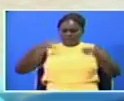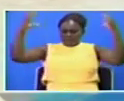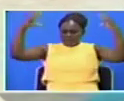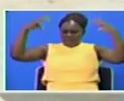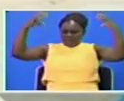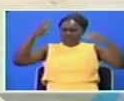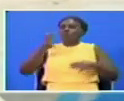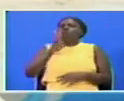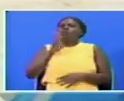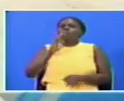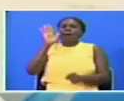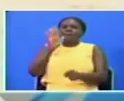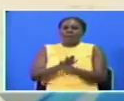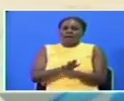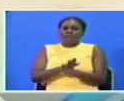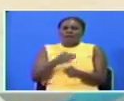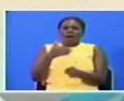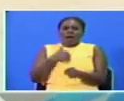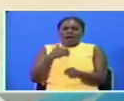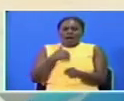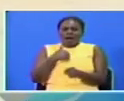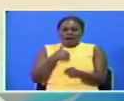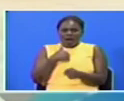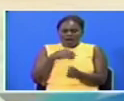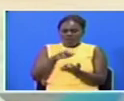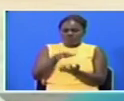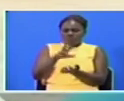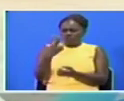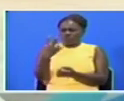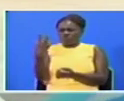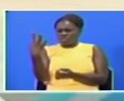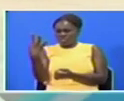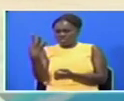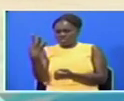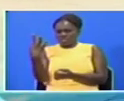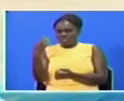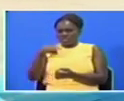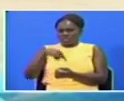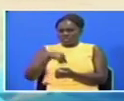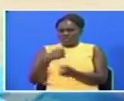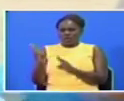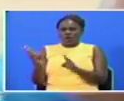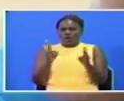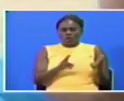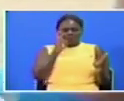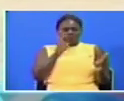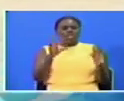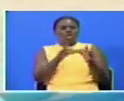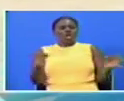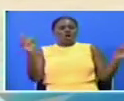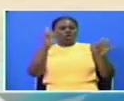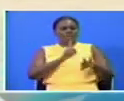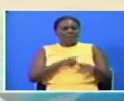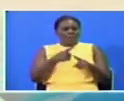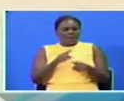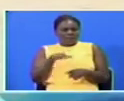maji kikuwa mingi hapa, tunakuwa na kiboko mmoja ama wawili. Kwa hivyo tumezoea kukaa na kiboko kwa muda mrefu sana,